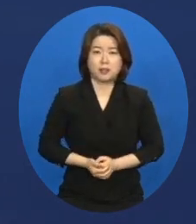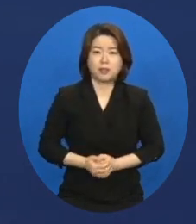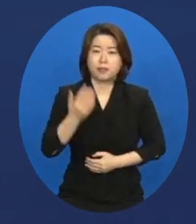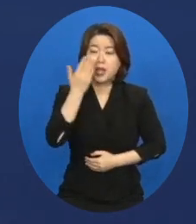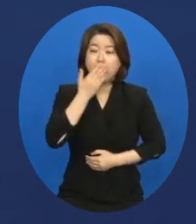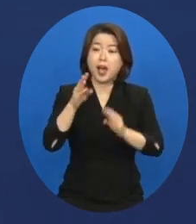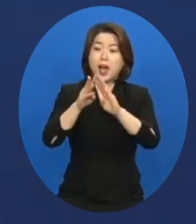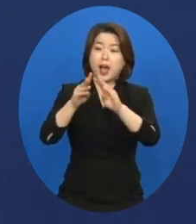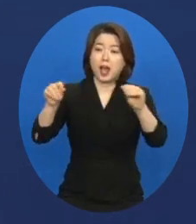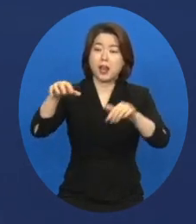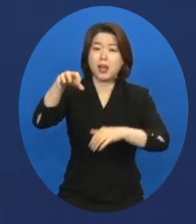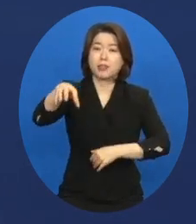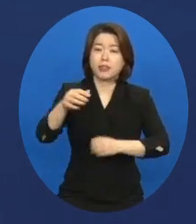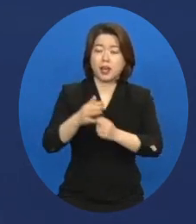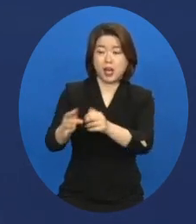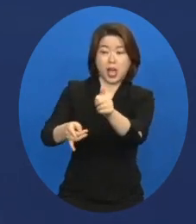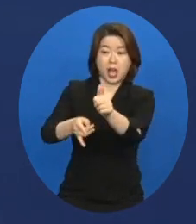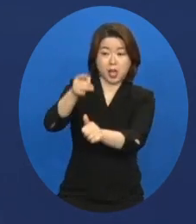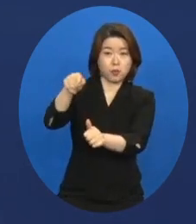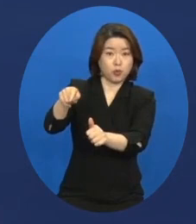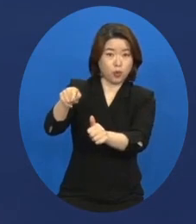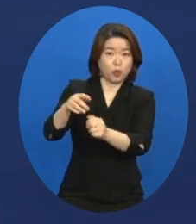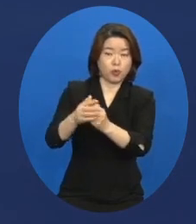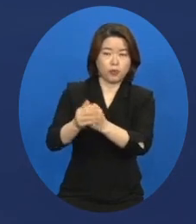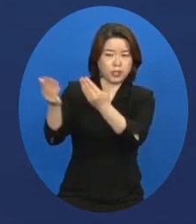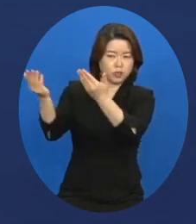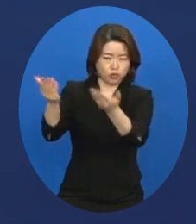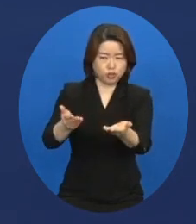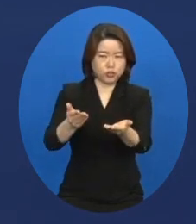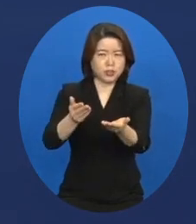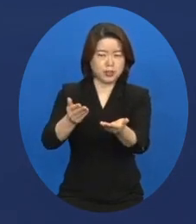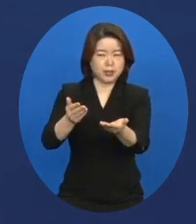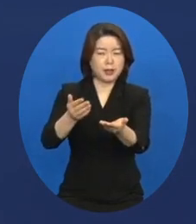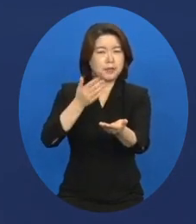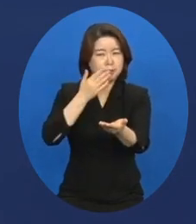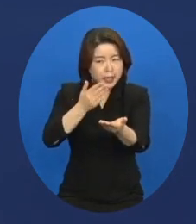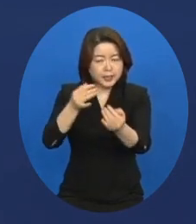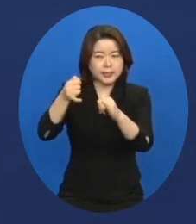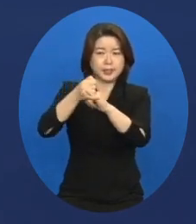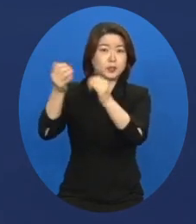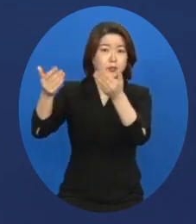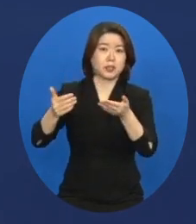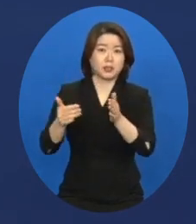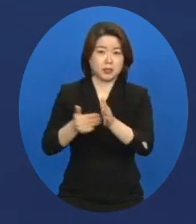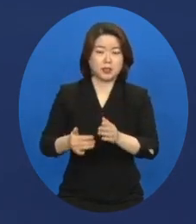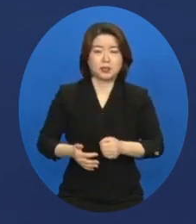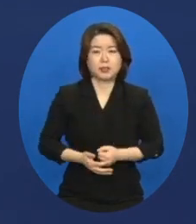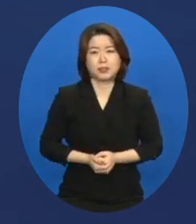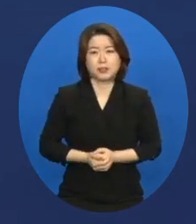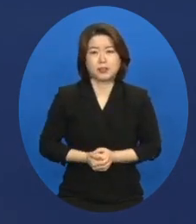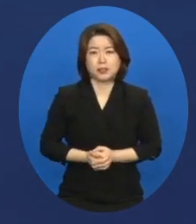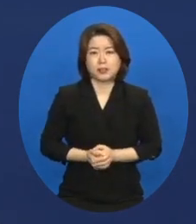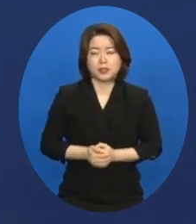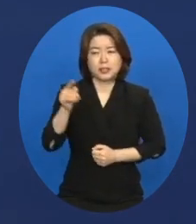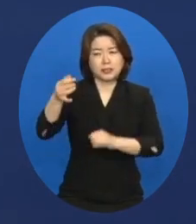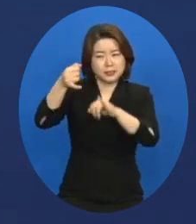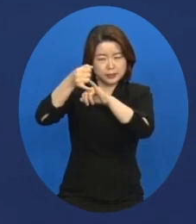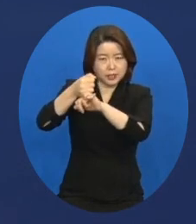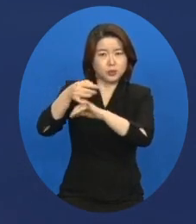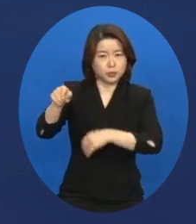가나안 땅, 그 헤브론 땅을 주실 거라 하는 약속을 받았어요. 그는 그